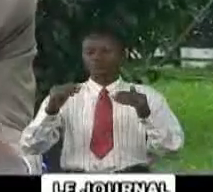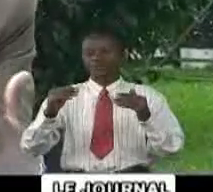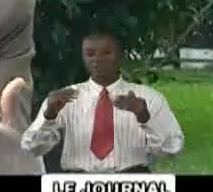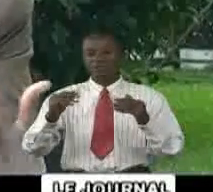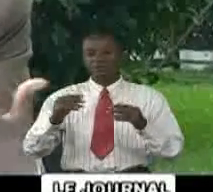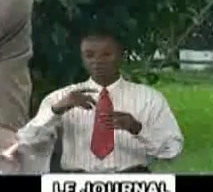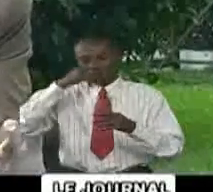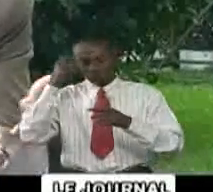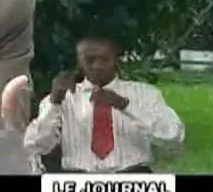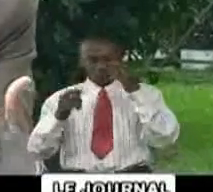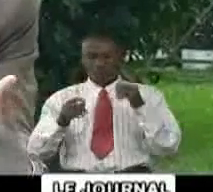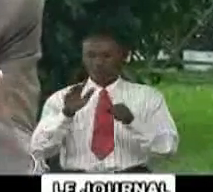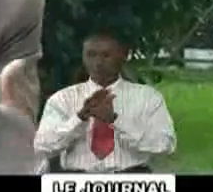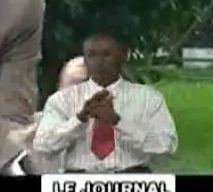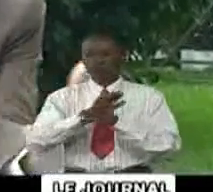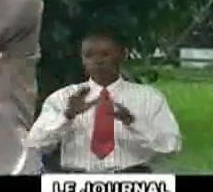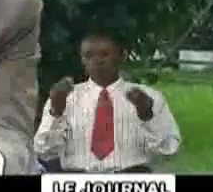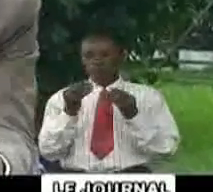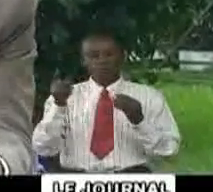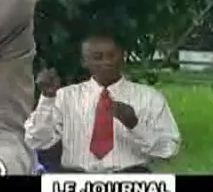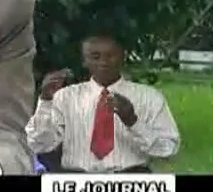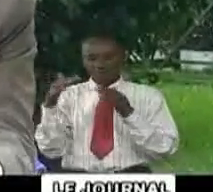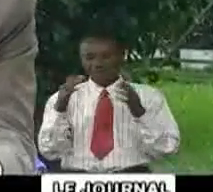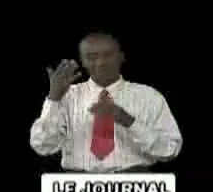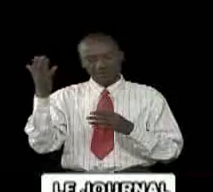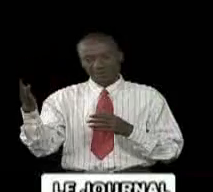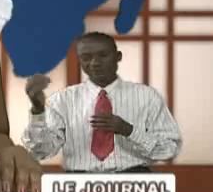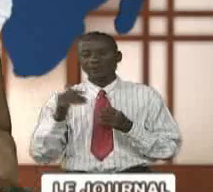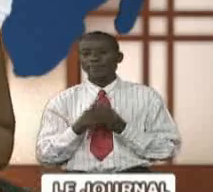de permettre que les circuits économiques qui étaient bloqués puissent être ouverts.